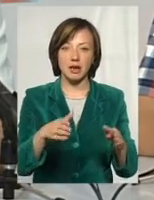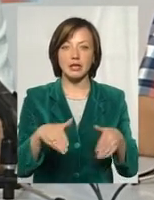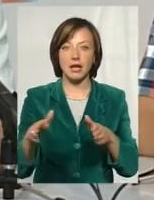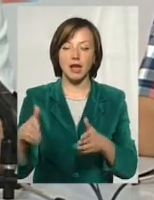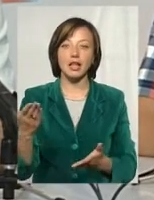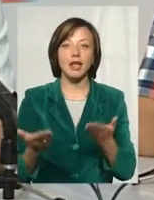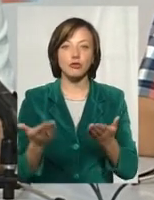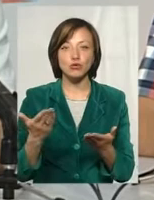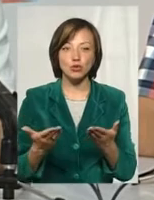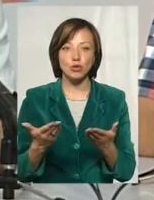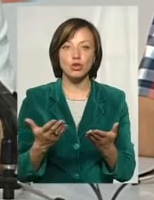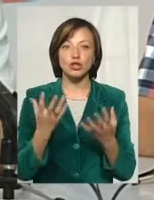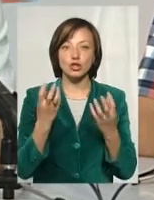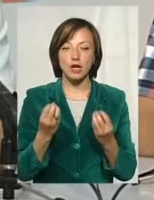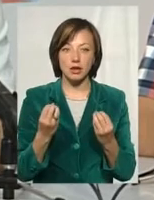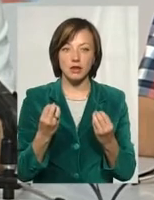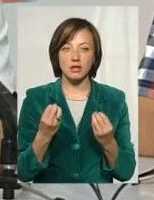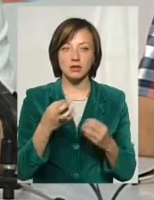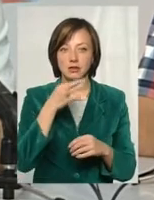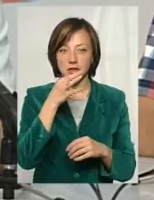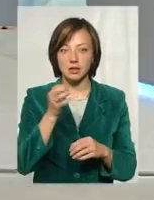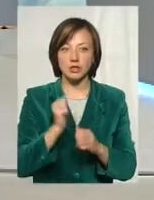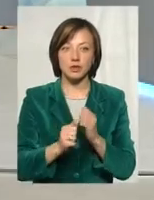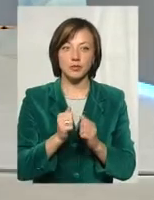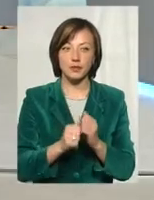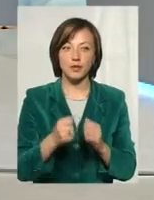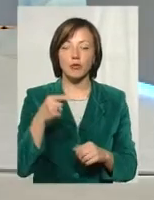Якщо ще раз спирається на тих,